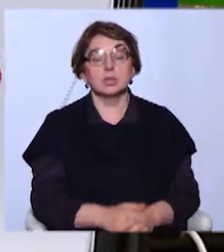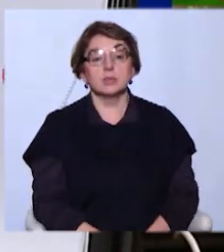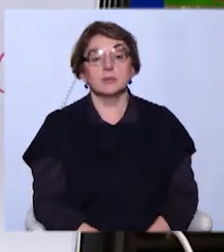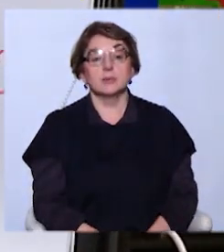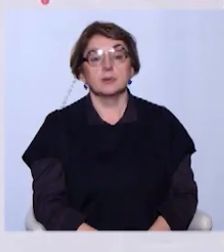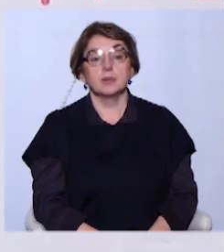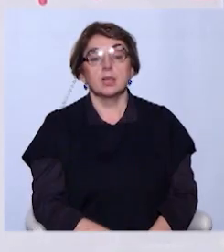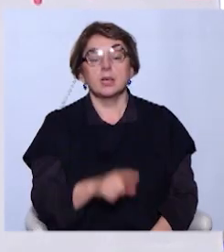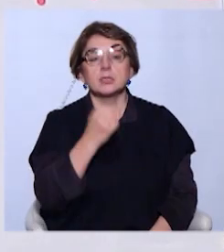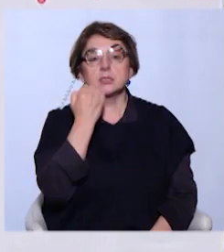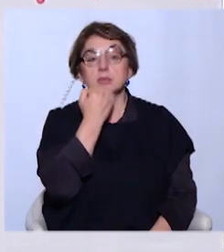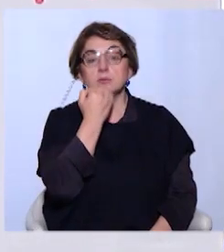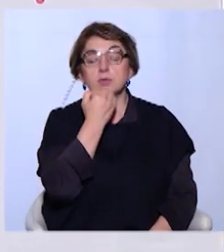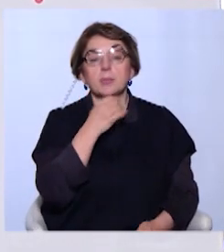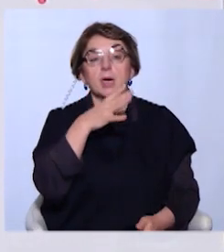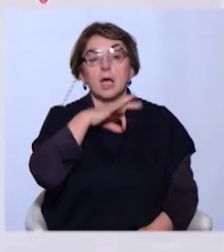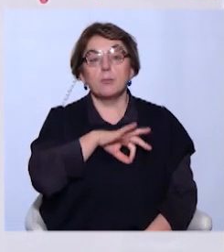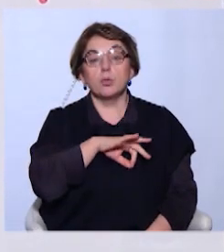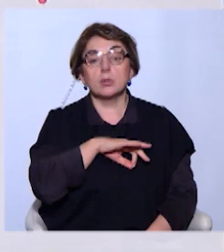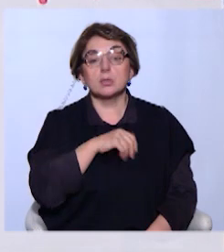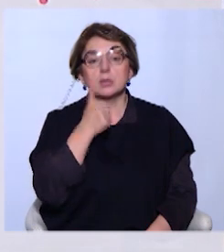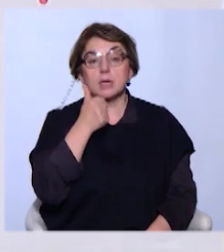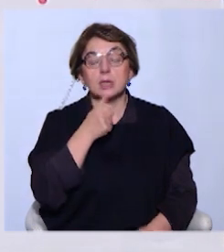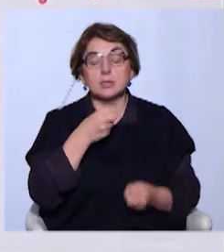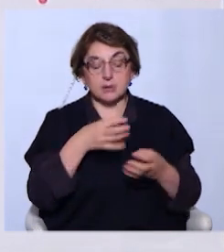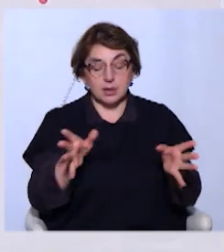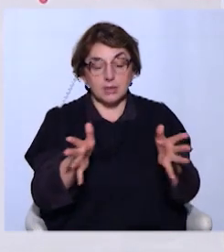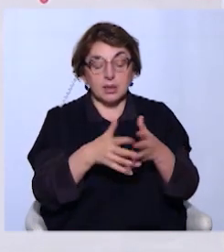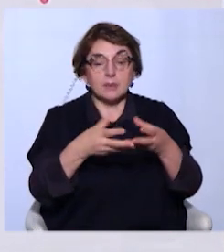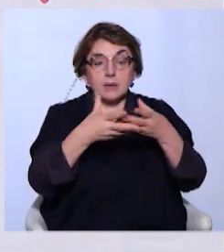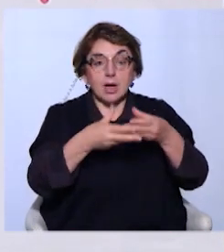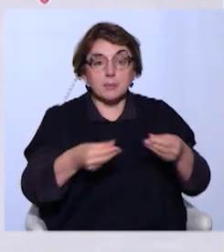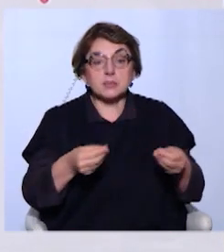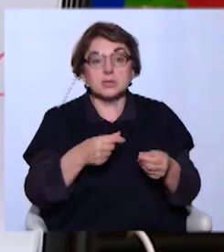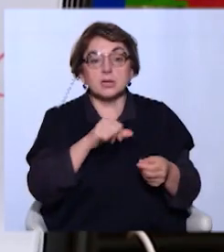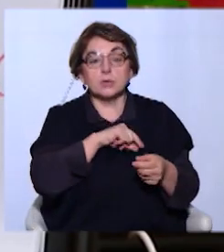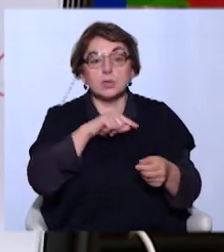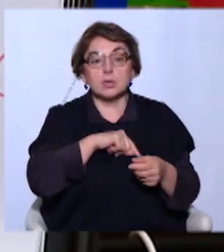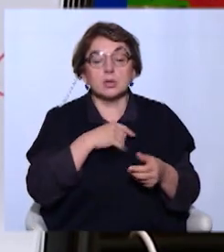შემთხვევაში 30-100 გრადუს ცელსიუსი. ეს ნივთიერება ძირითადად გამოიყენება